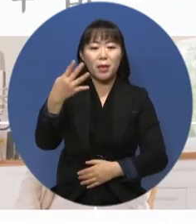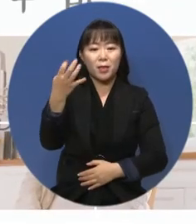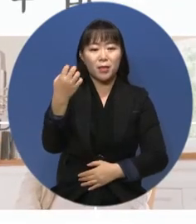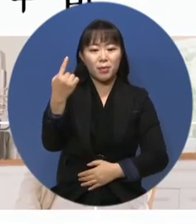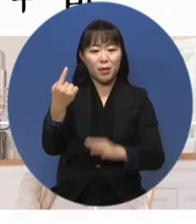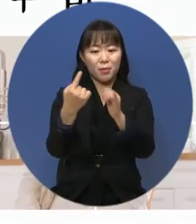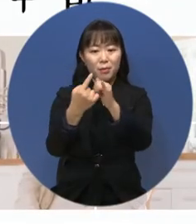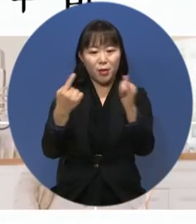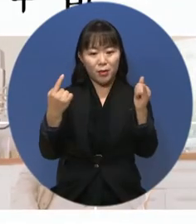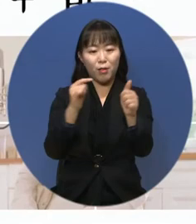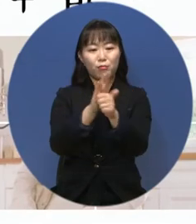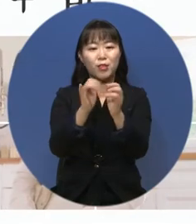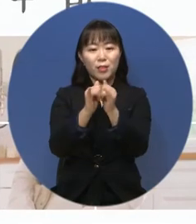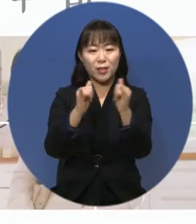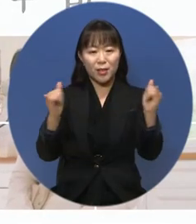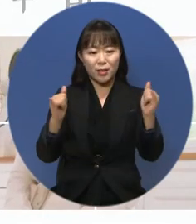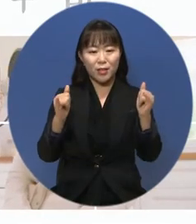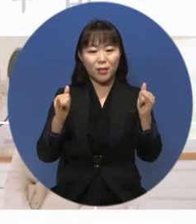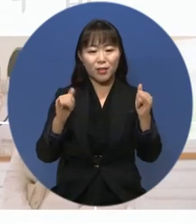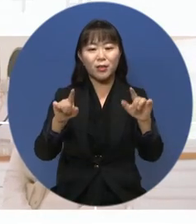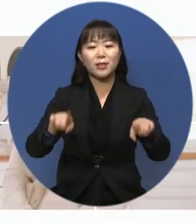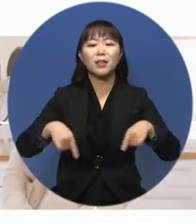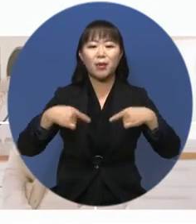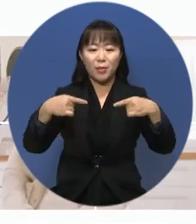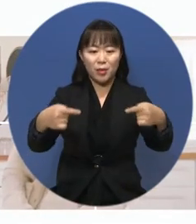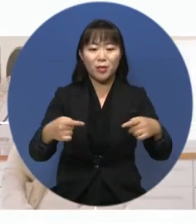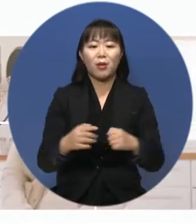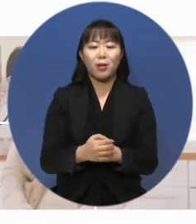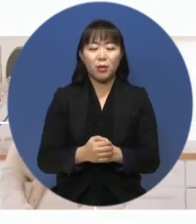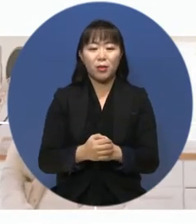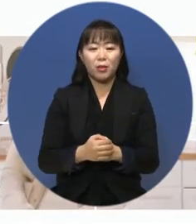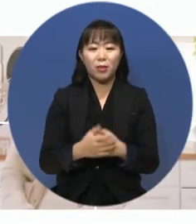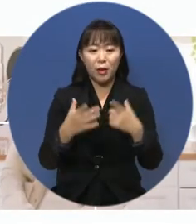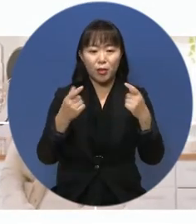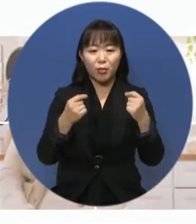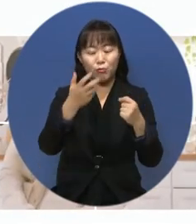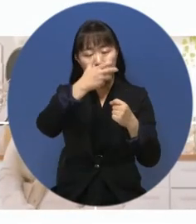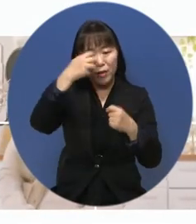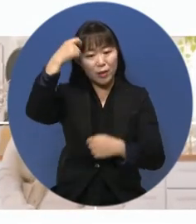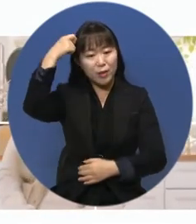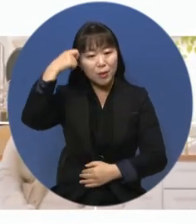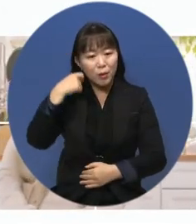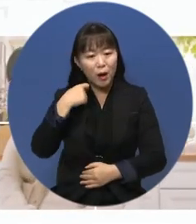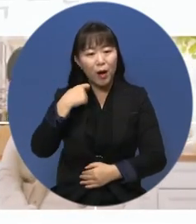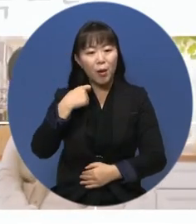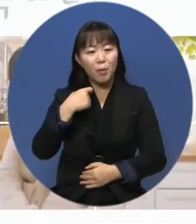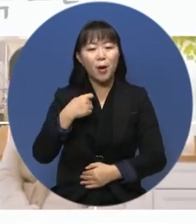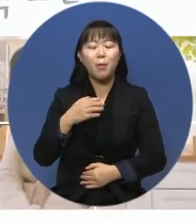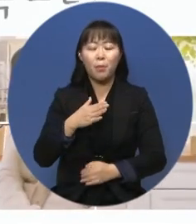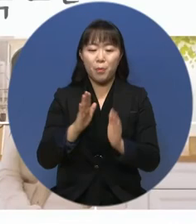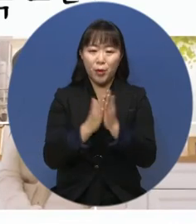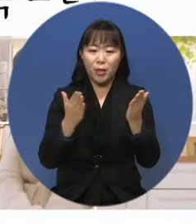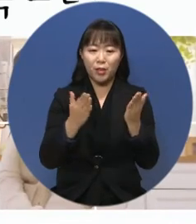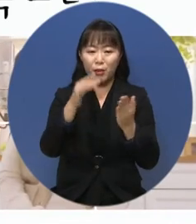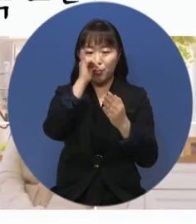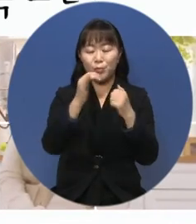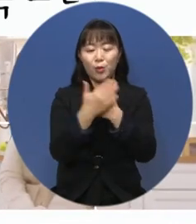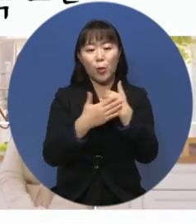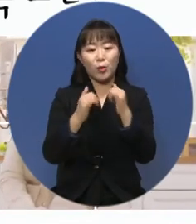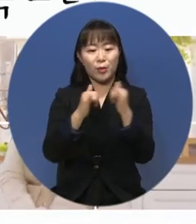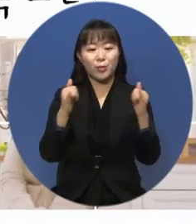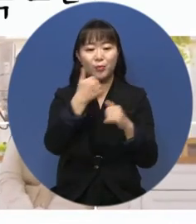41명의 후원자들이 싱어롱 캠페인에 동참해 월드비전의 후원 소감과 본인의 히어로 를 소개했습니다